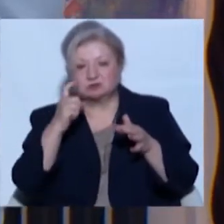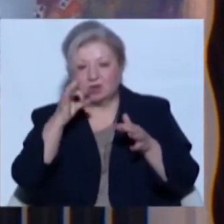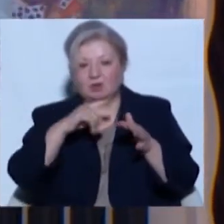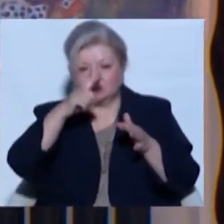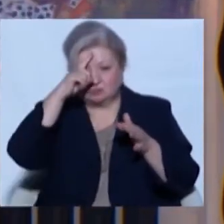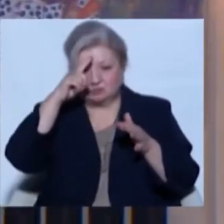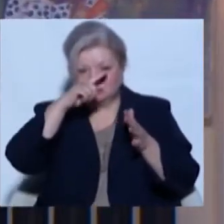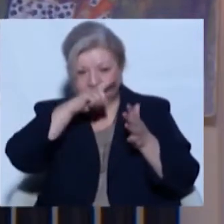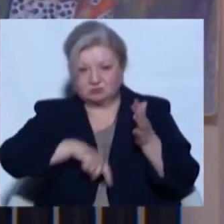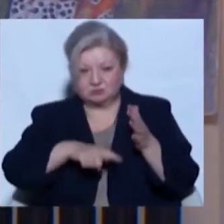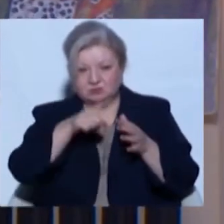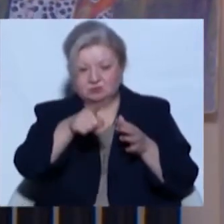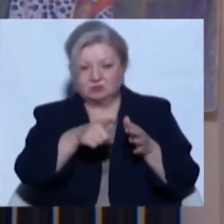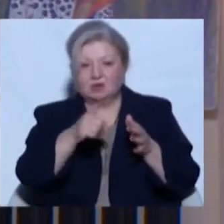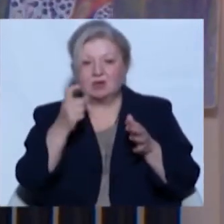და